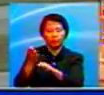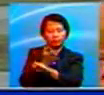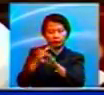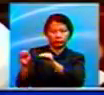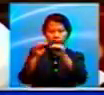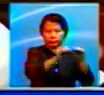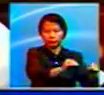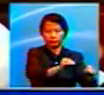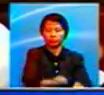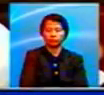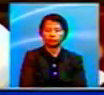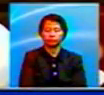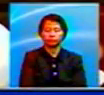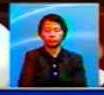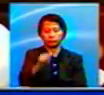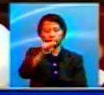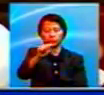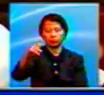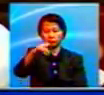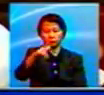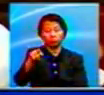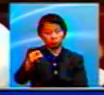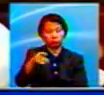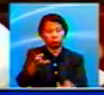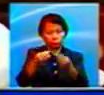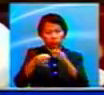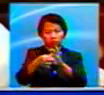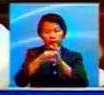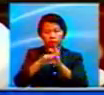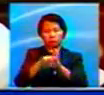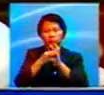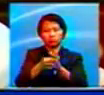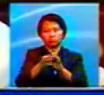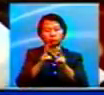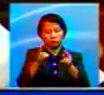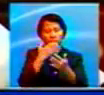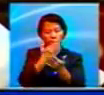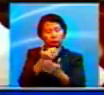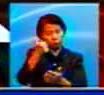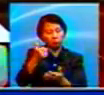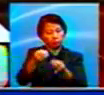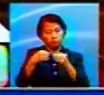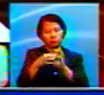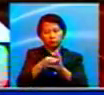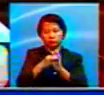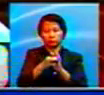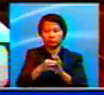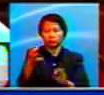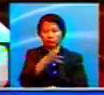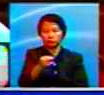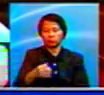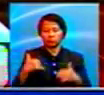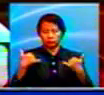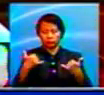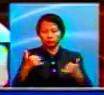berpindah. Mereka juga memberi kerjasama yang sungguh bagus, sungguh baik, dan